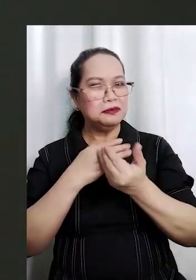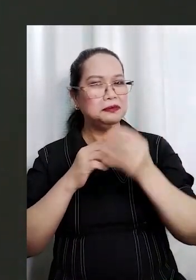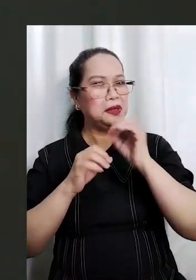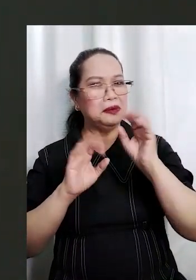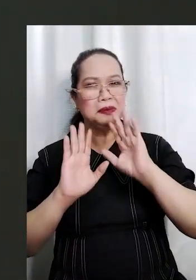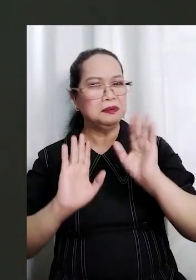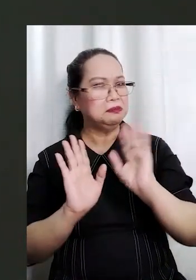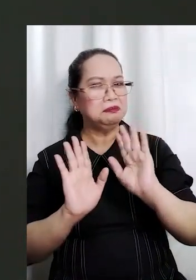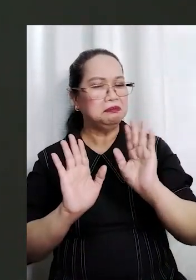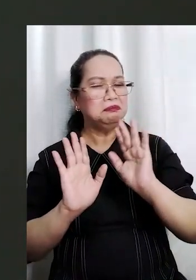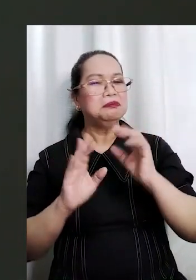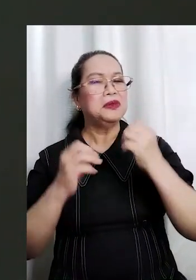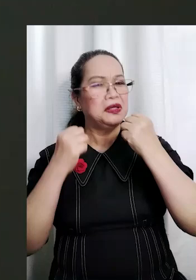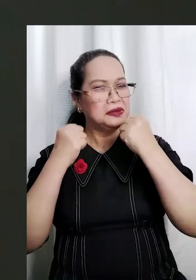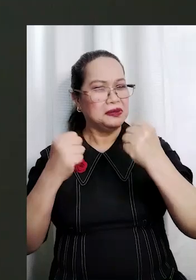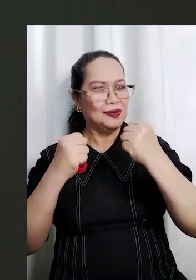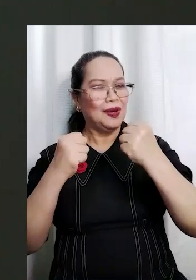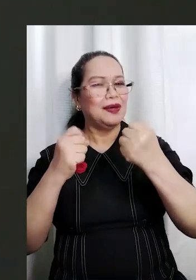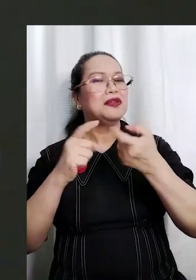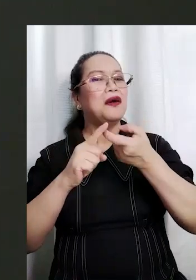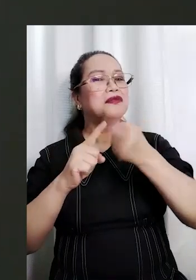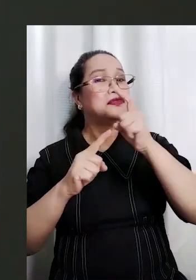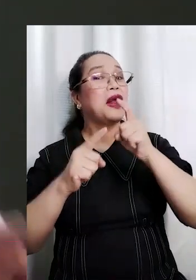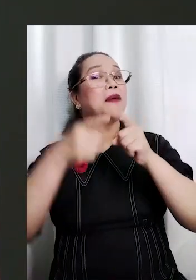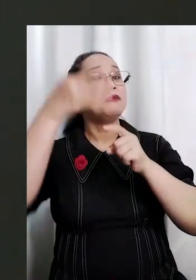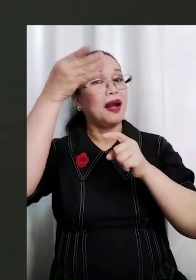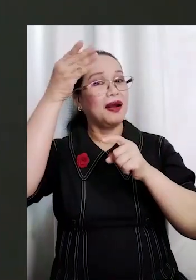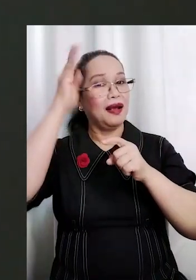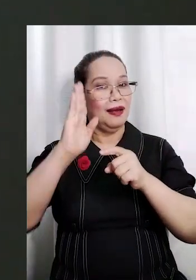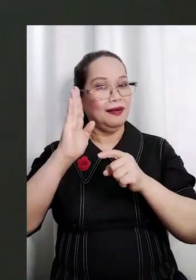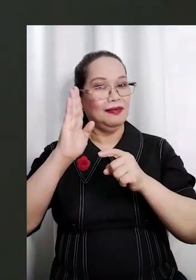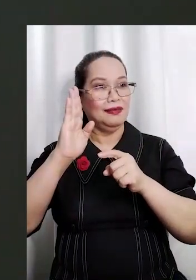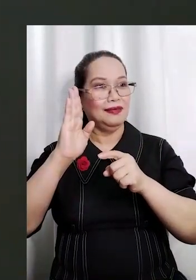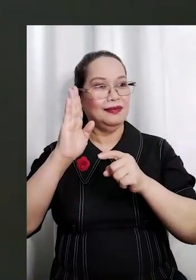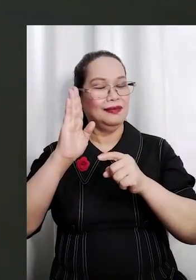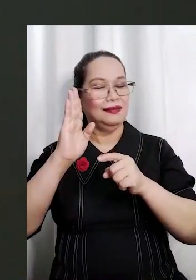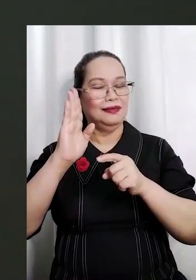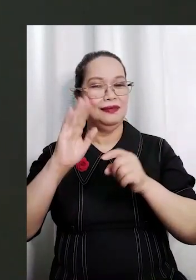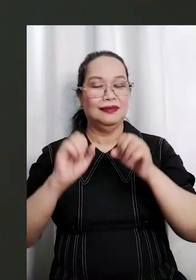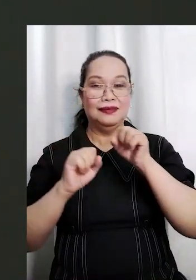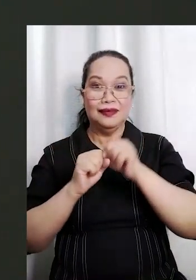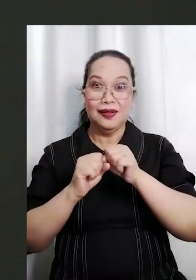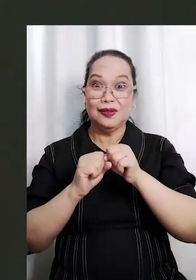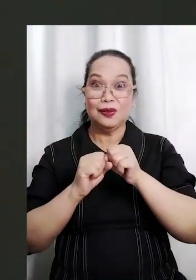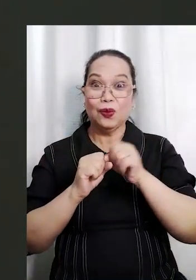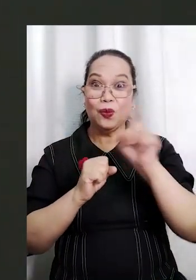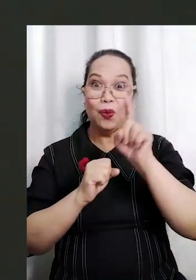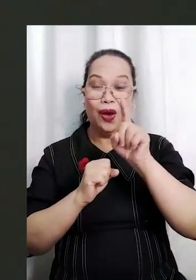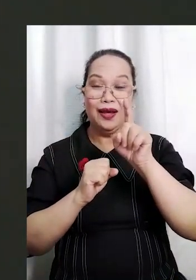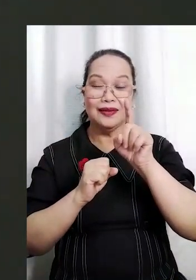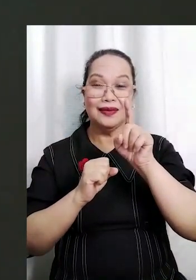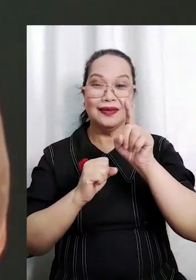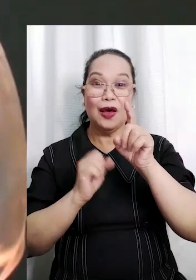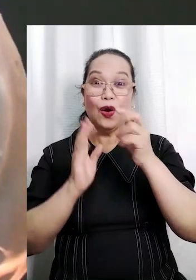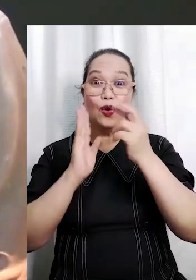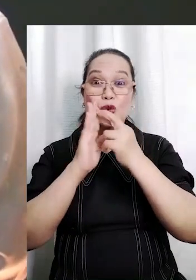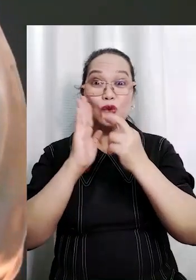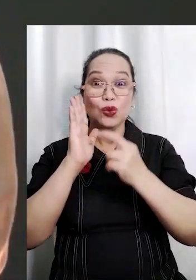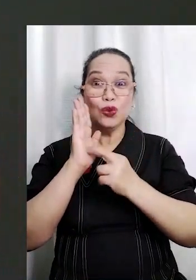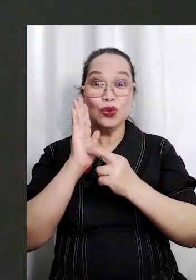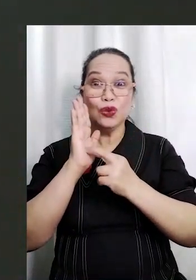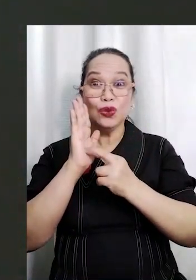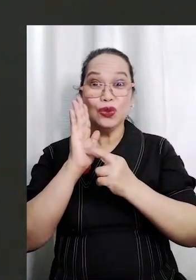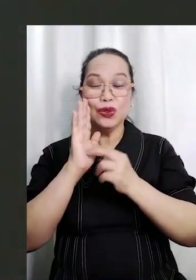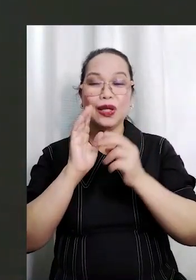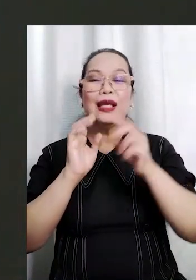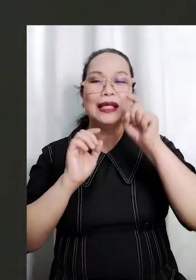nanggagaling ang kalakasan ko. Ito ay nanggagaling sa Diyos Ama. So rule of engagement number 1,